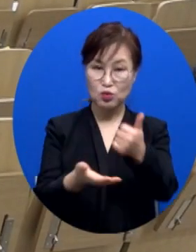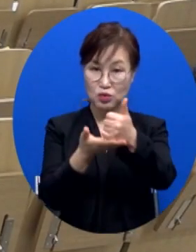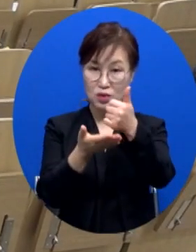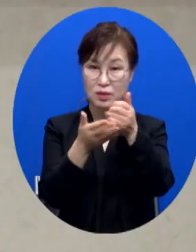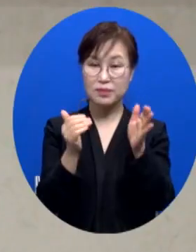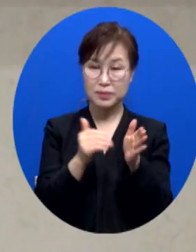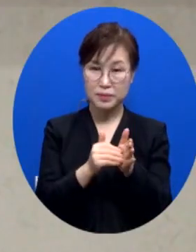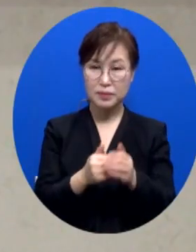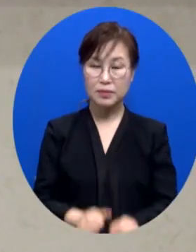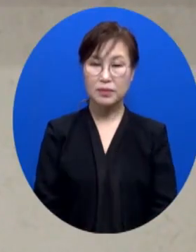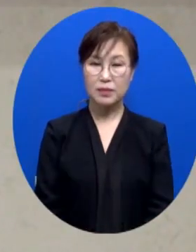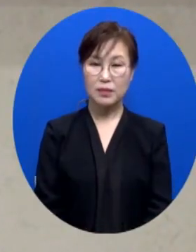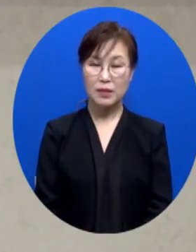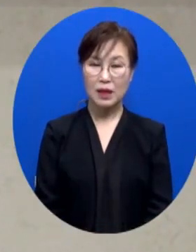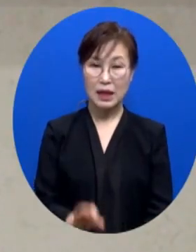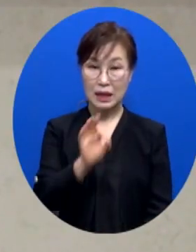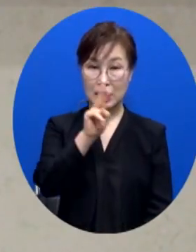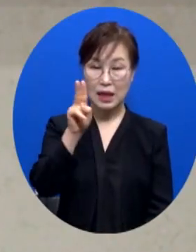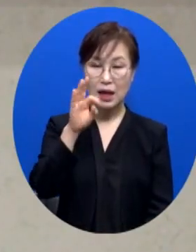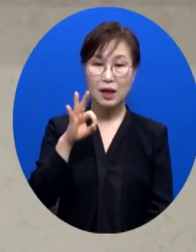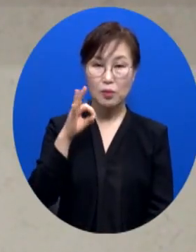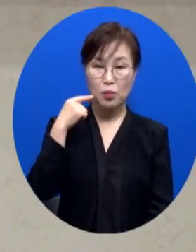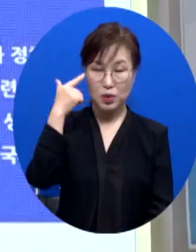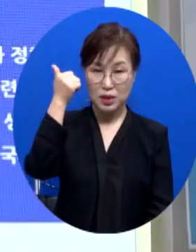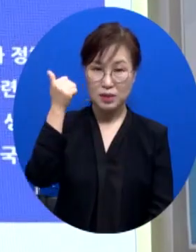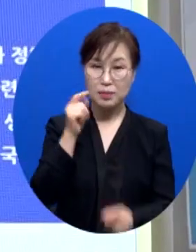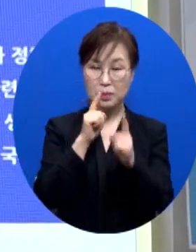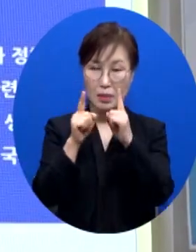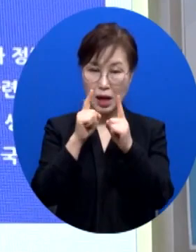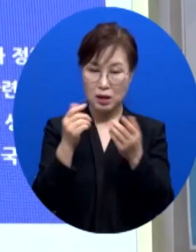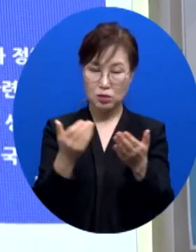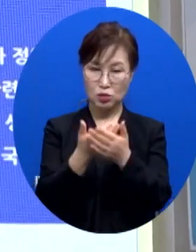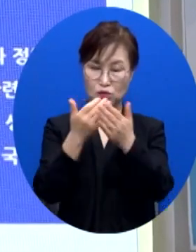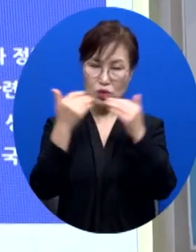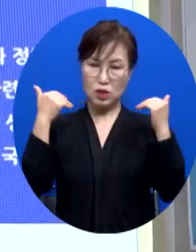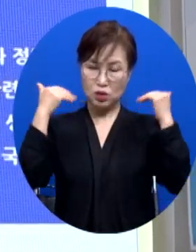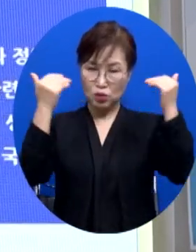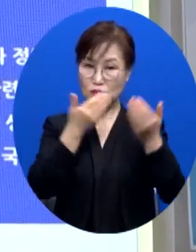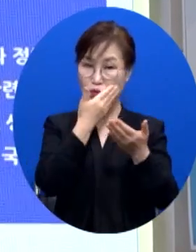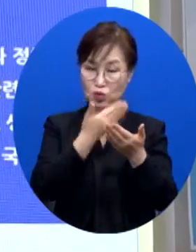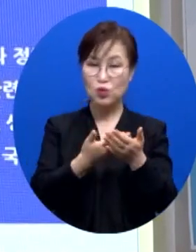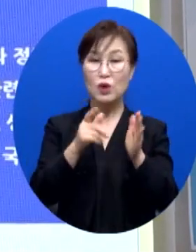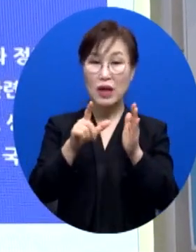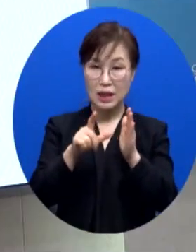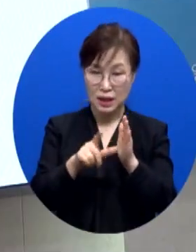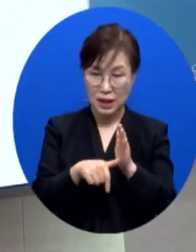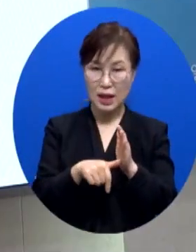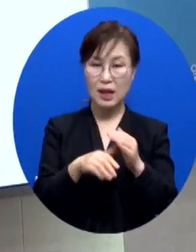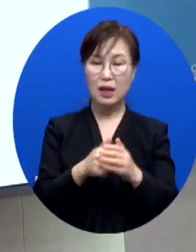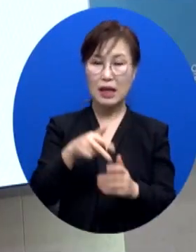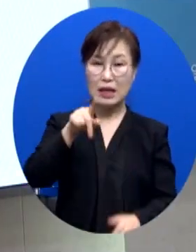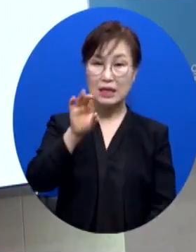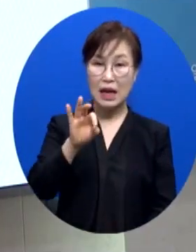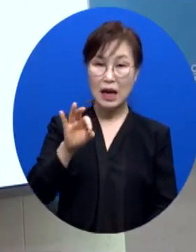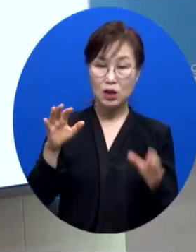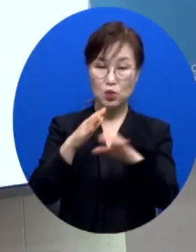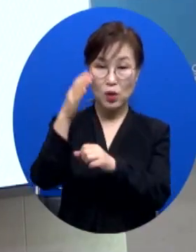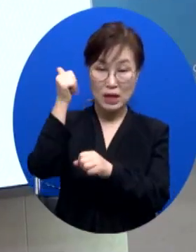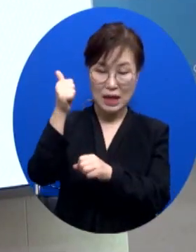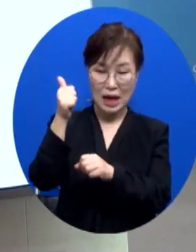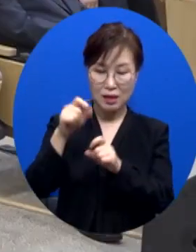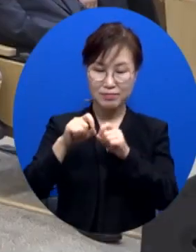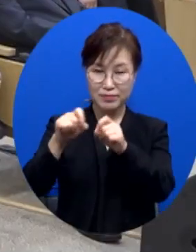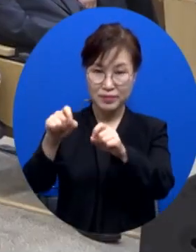나선 증경총회장 양병희 목사는 총회의 성장과 성숙이 중요한 시기에 다시 한번 장총회장의 연임을